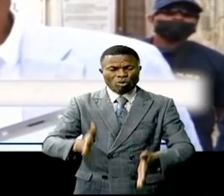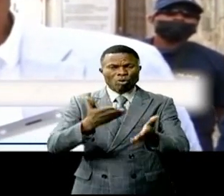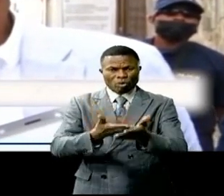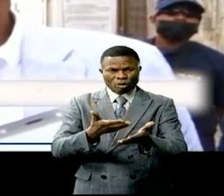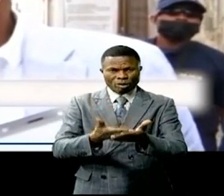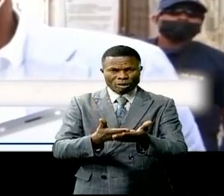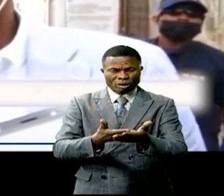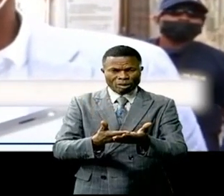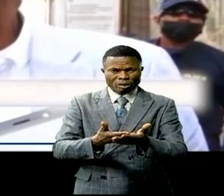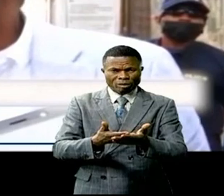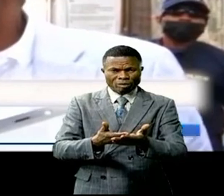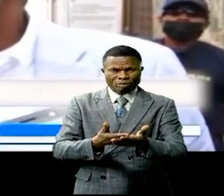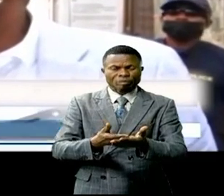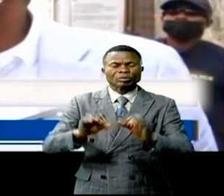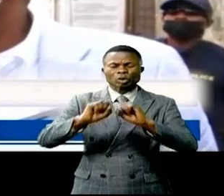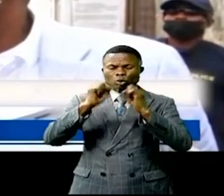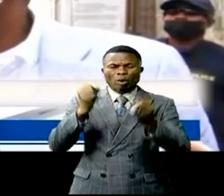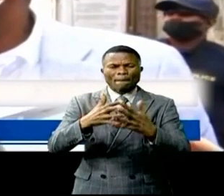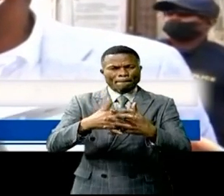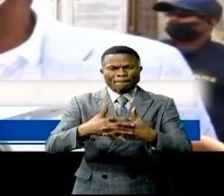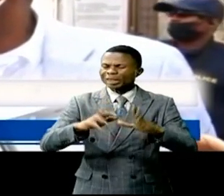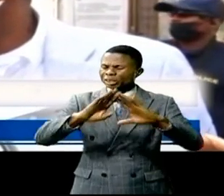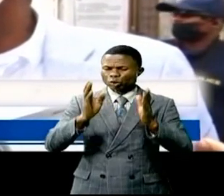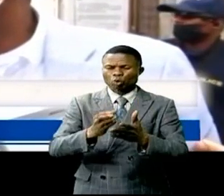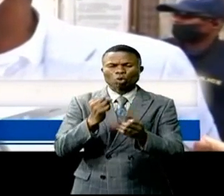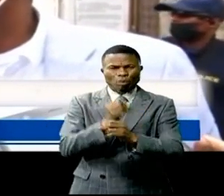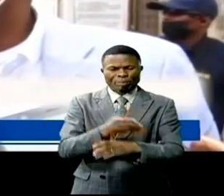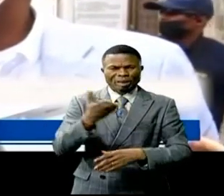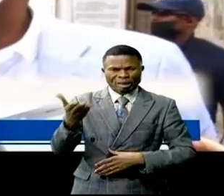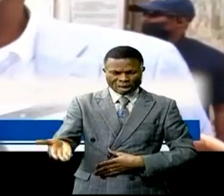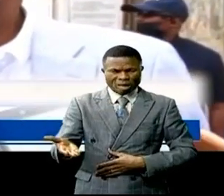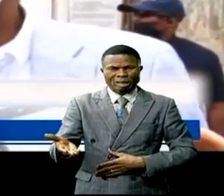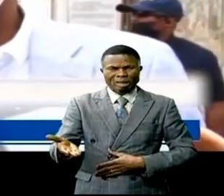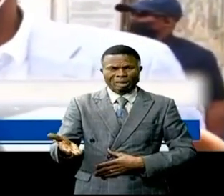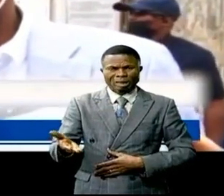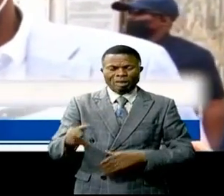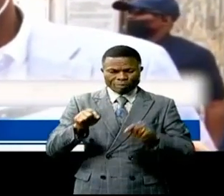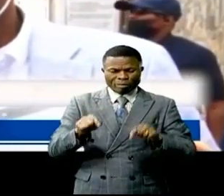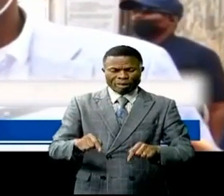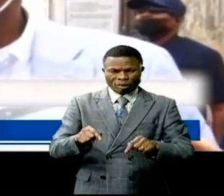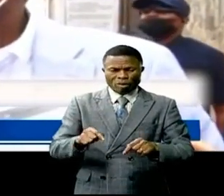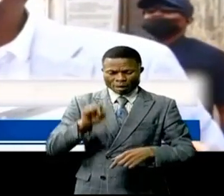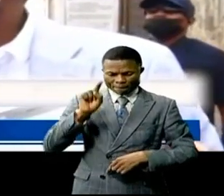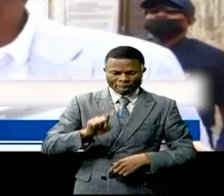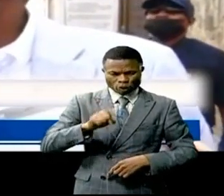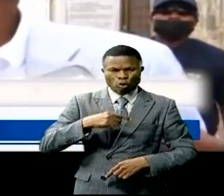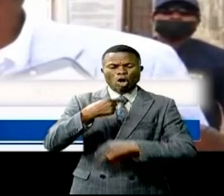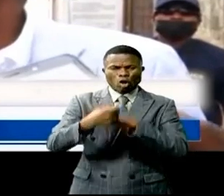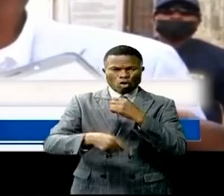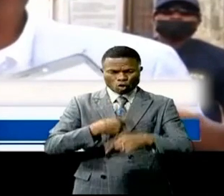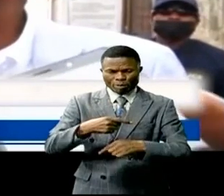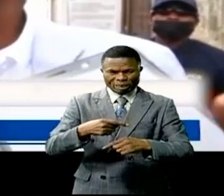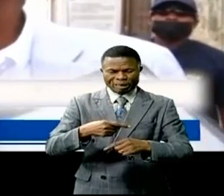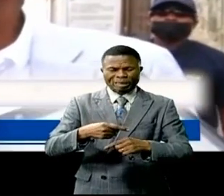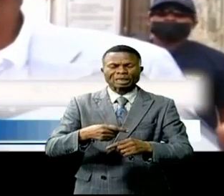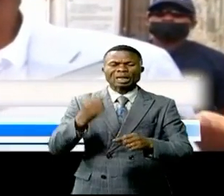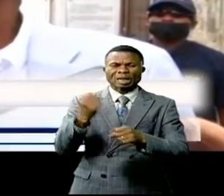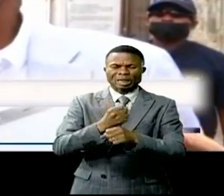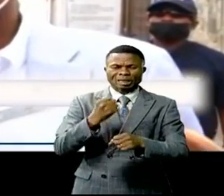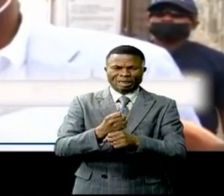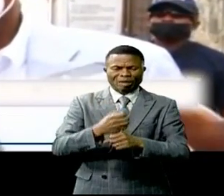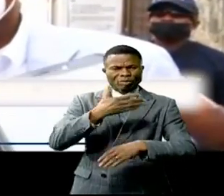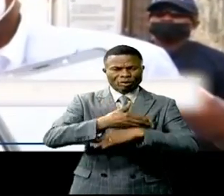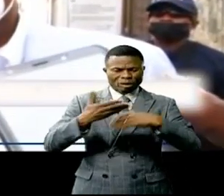et donc tous les engins, les matériels, les équipements sont arrivés. Et maintenant, nous voulons, avec le ministre des Transports de